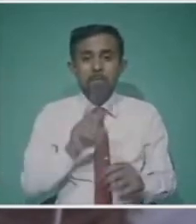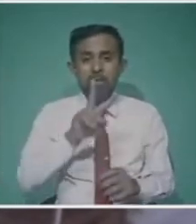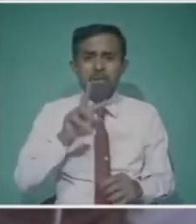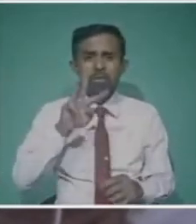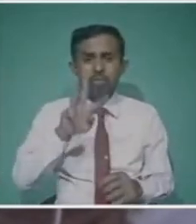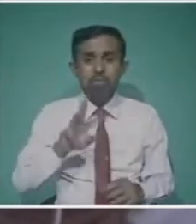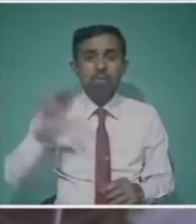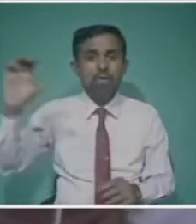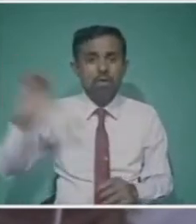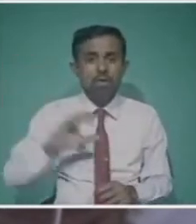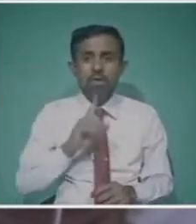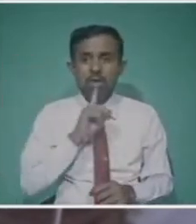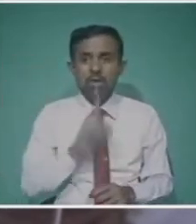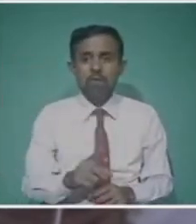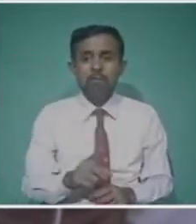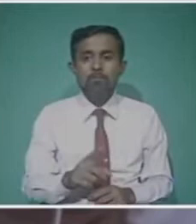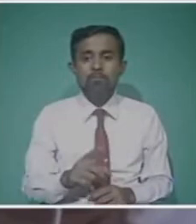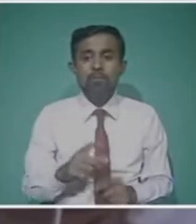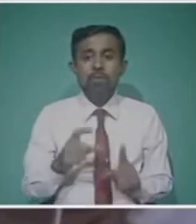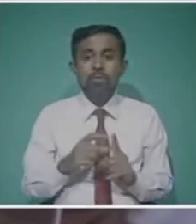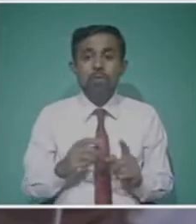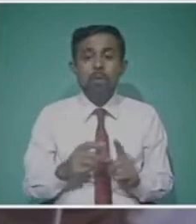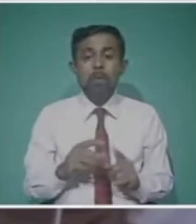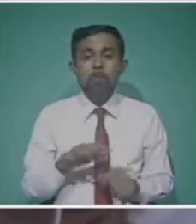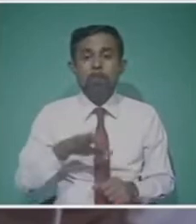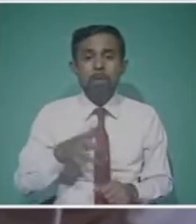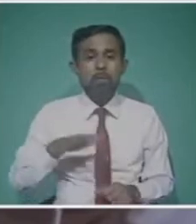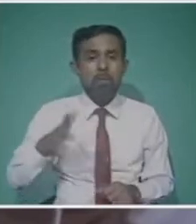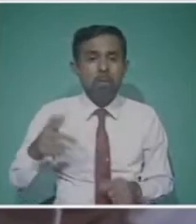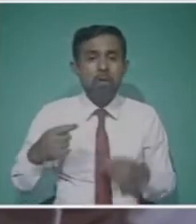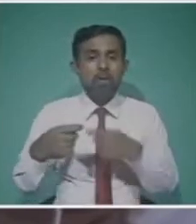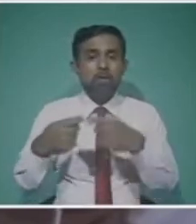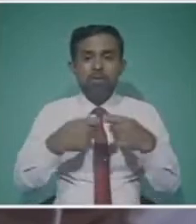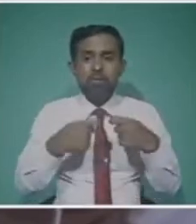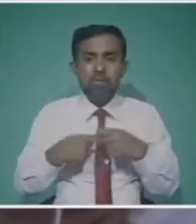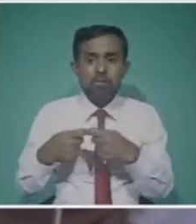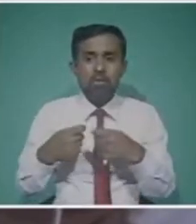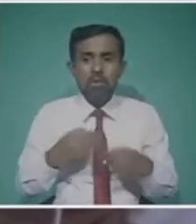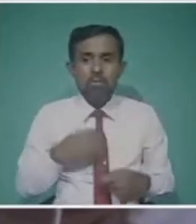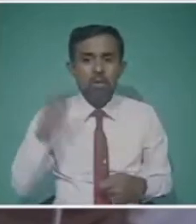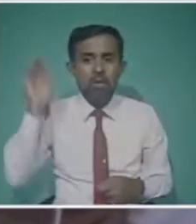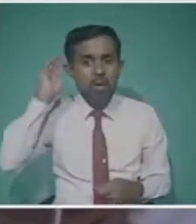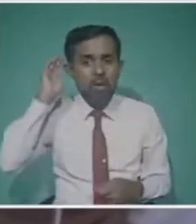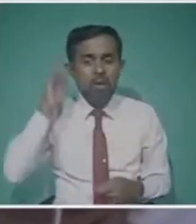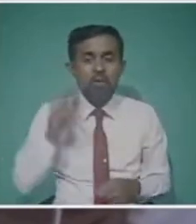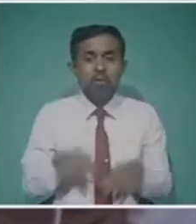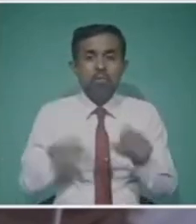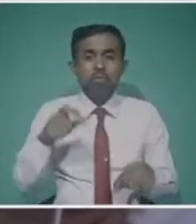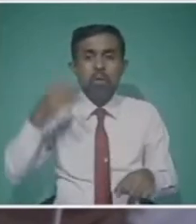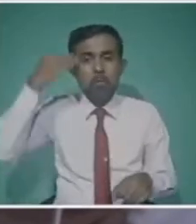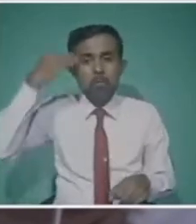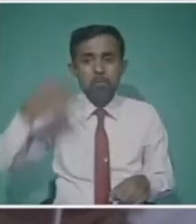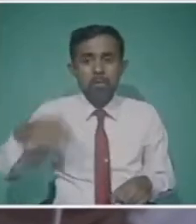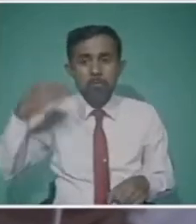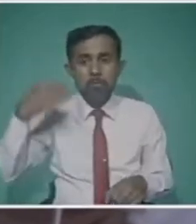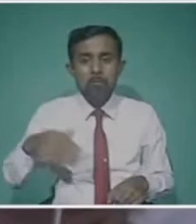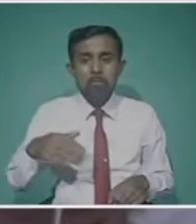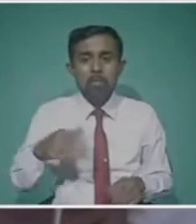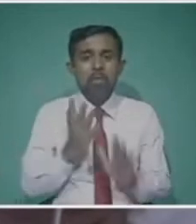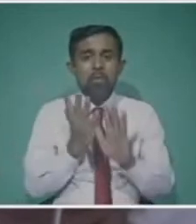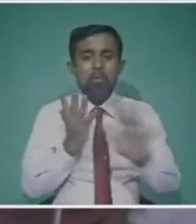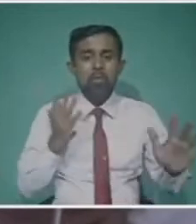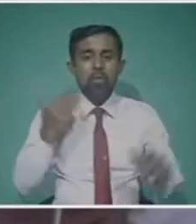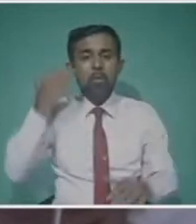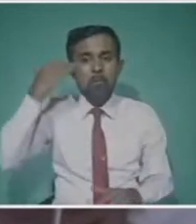3ක් ගේන්නම් කියලා කියන්නේ. ඩොලර් මිලියන ඩොලර් 500 500 එකතු කරලා අපි අහනවා. අද මිනිස්සු මැරෙනකොට, අද මිනිස්සු පෝලිං